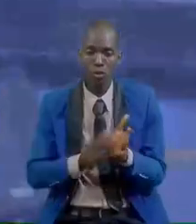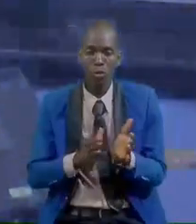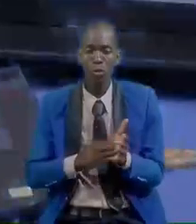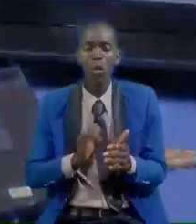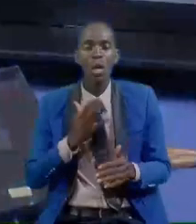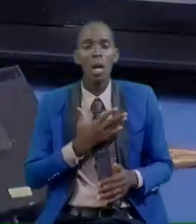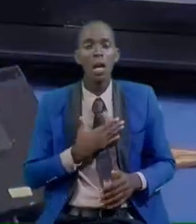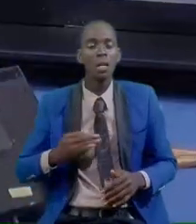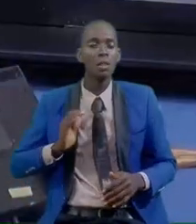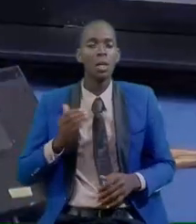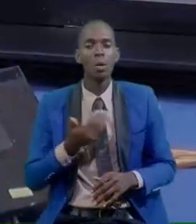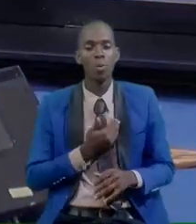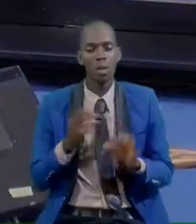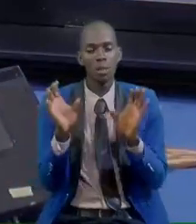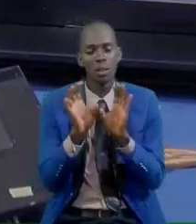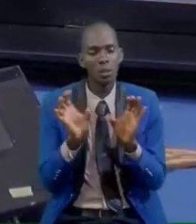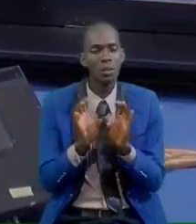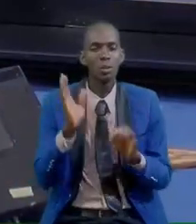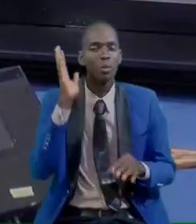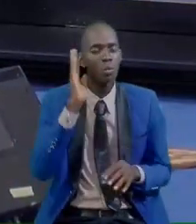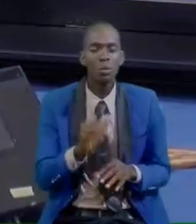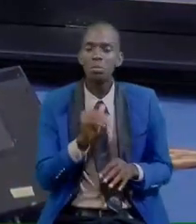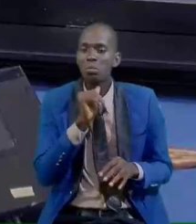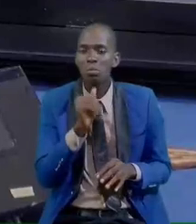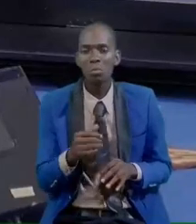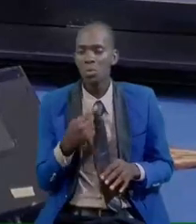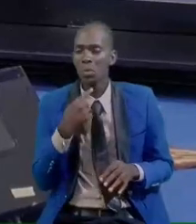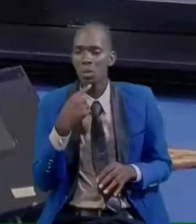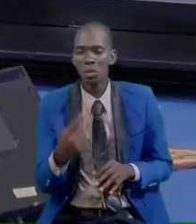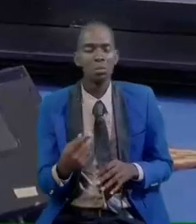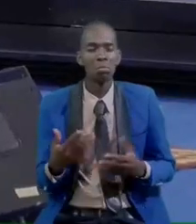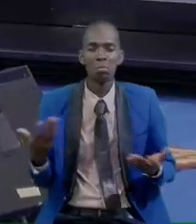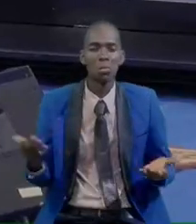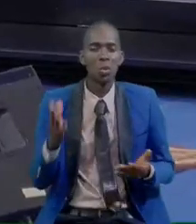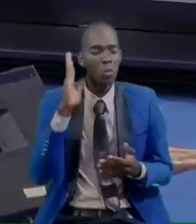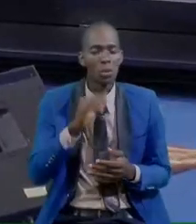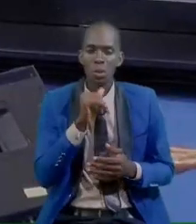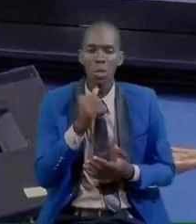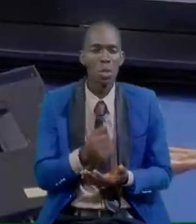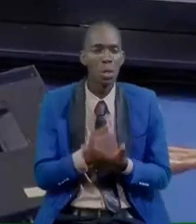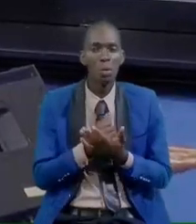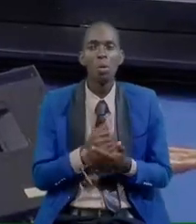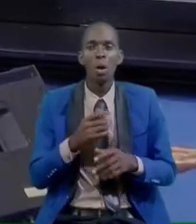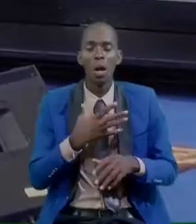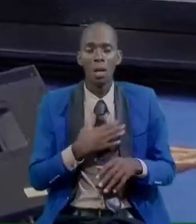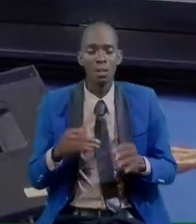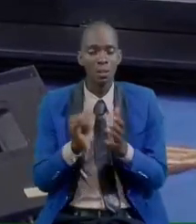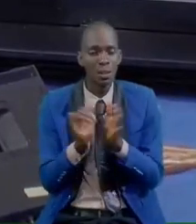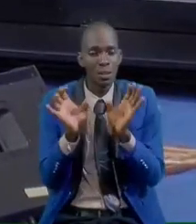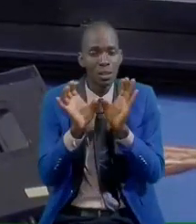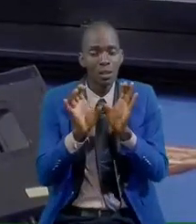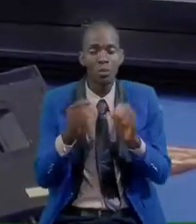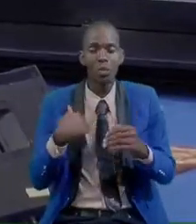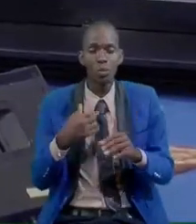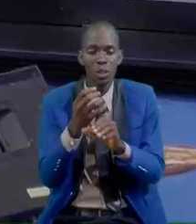N'ont même pas l'autorité, quel que soit le diplôme, que tu sois premier distinction, il n'y a aucune autorité sur les coups